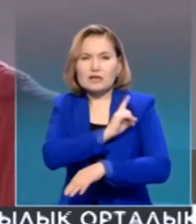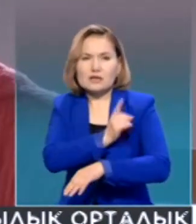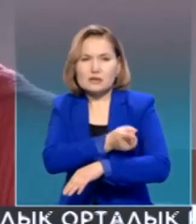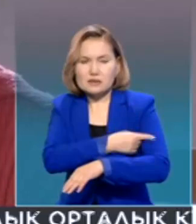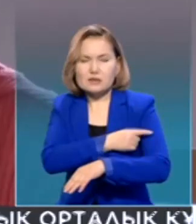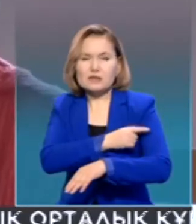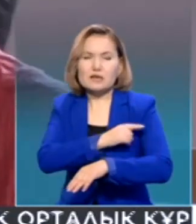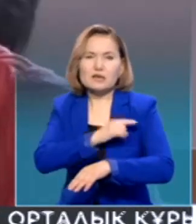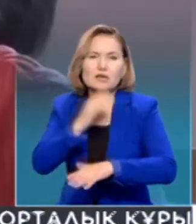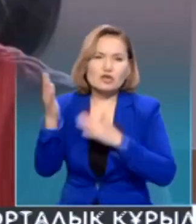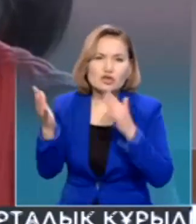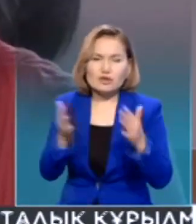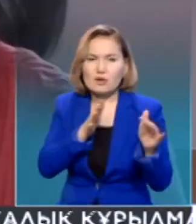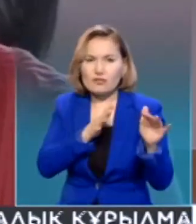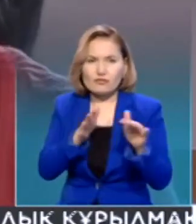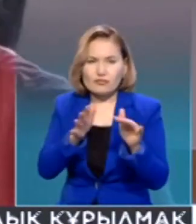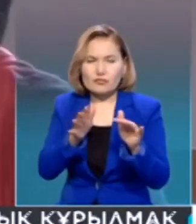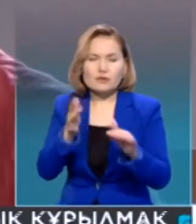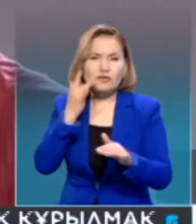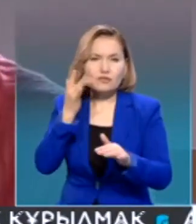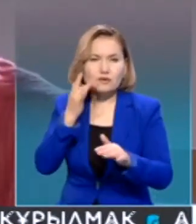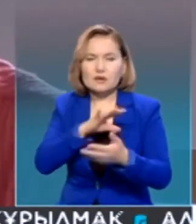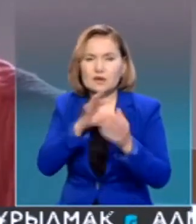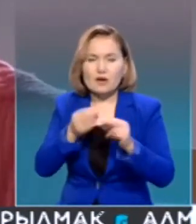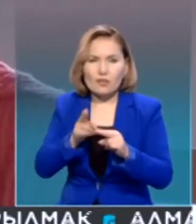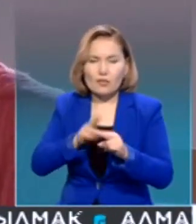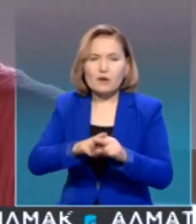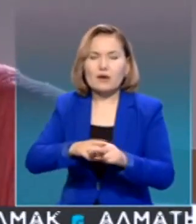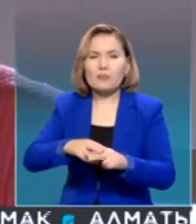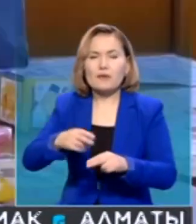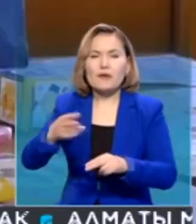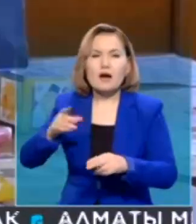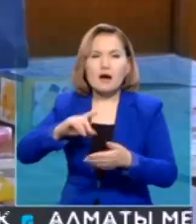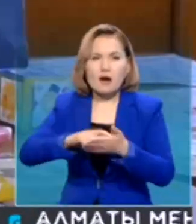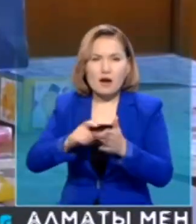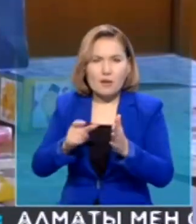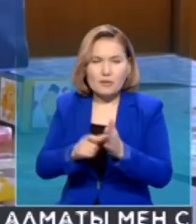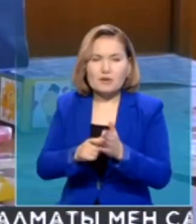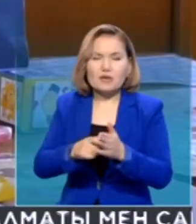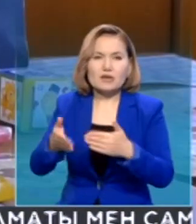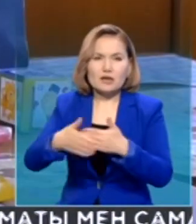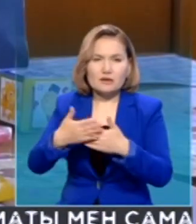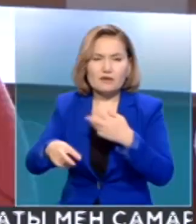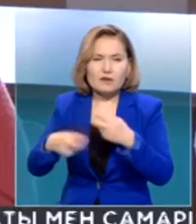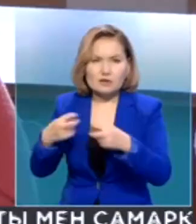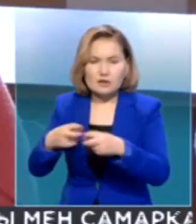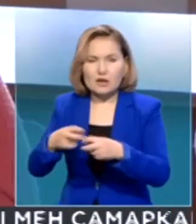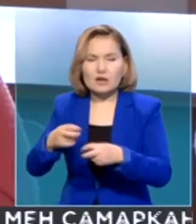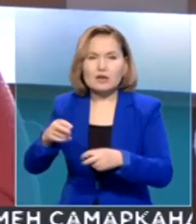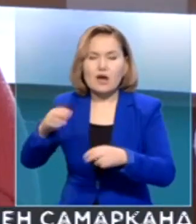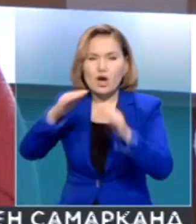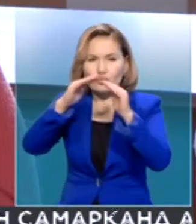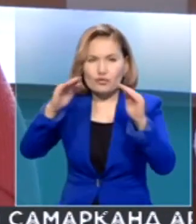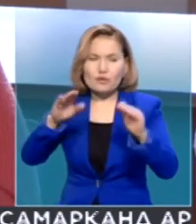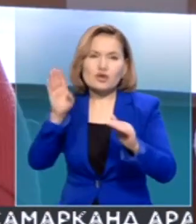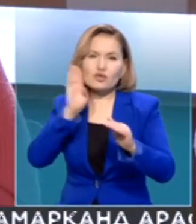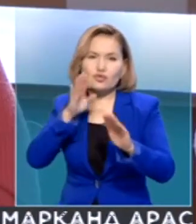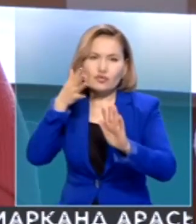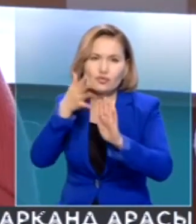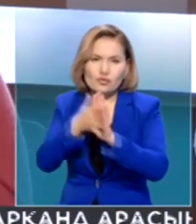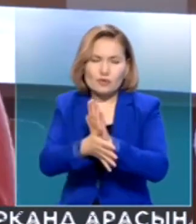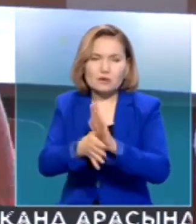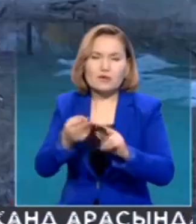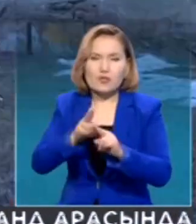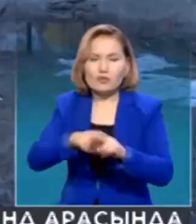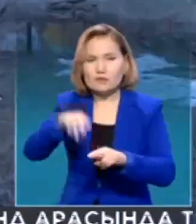чала жабылған. Ана қанетті жағым чала жабылған. Сосын төбеден су ағатты, аниктен